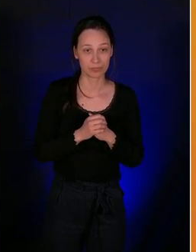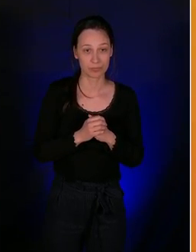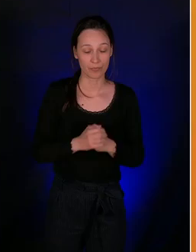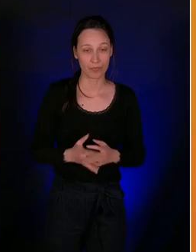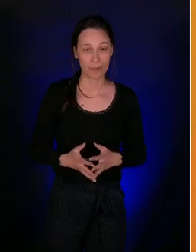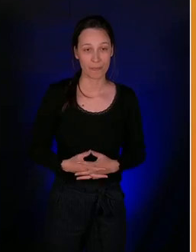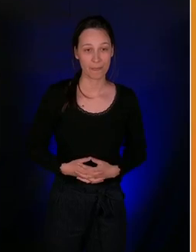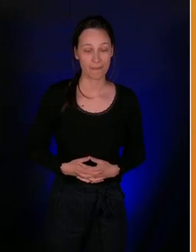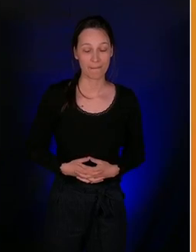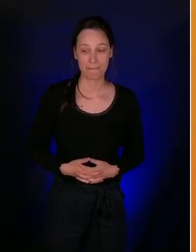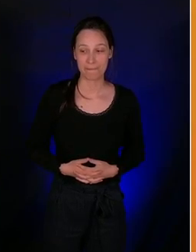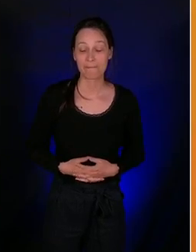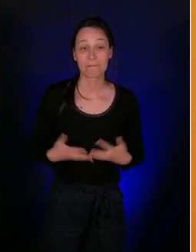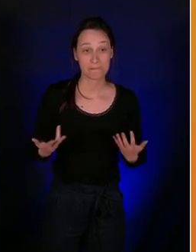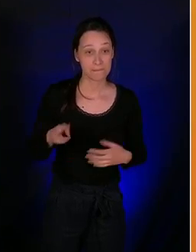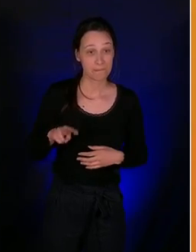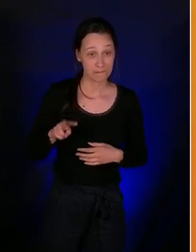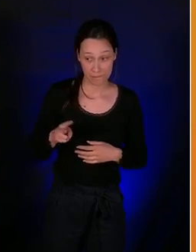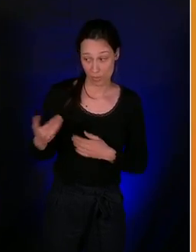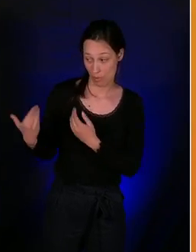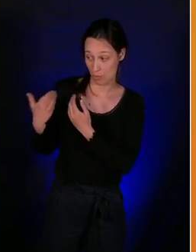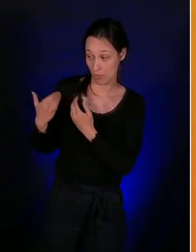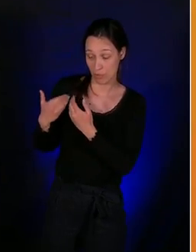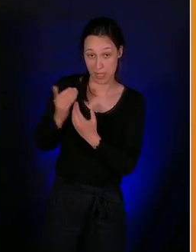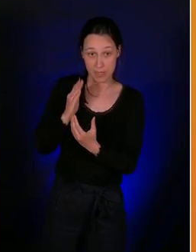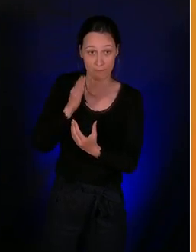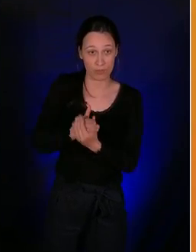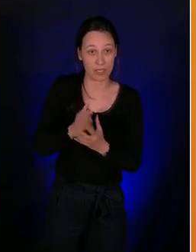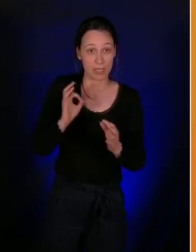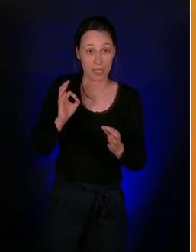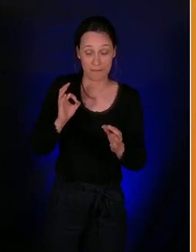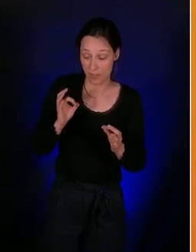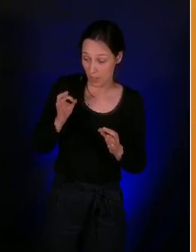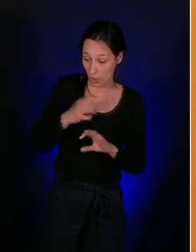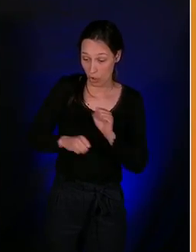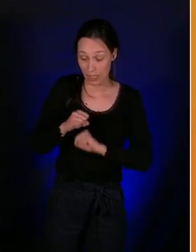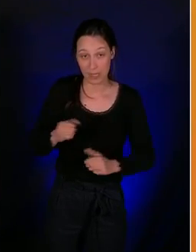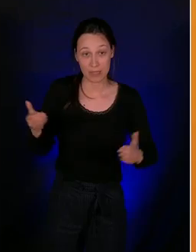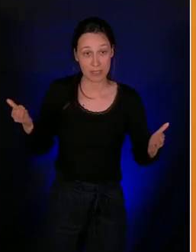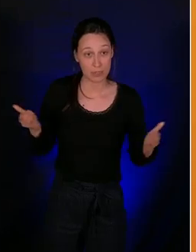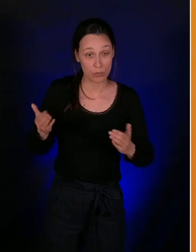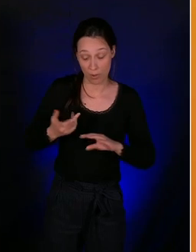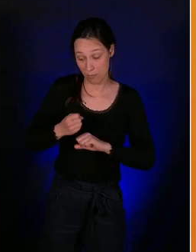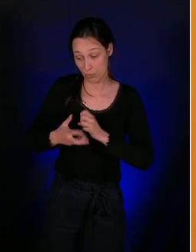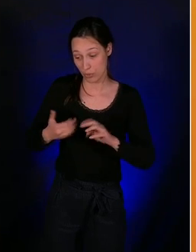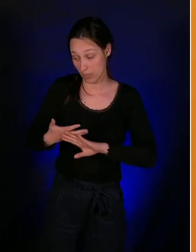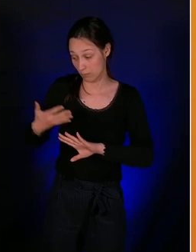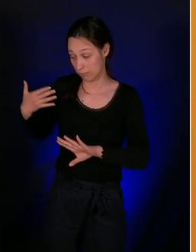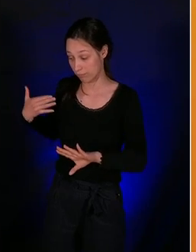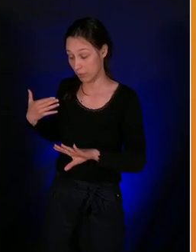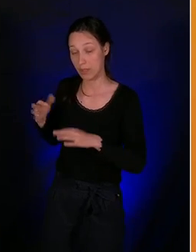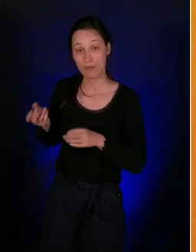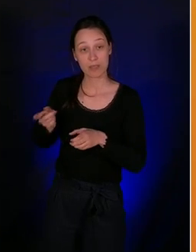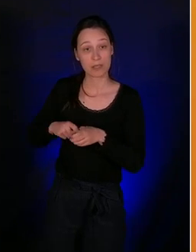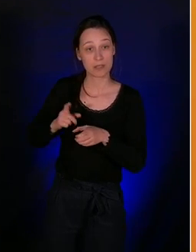Alors, on m'a demandé d'intervenir effectivement sur ce qui a été mis en œuvre dans les dernières années, c'est-à-dire la construction de syndicats CGT dans notre secteur professionnel, qui